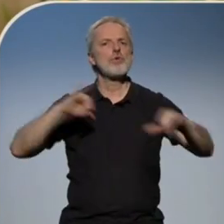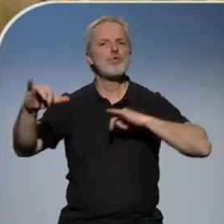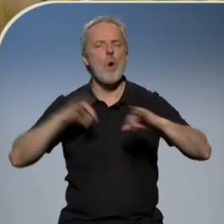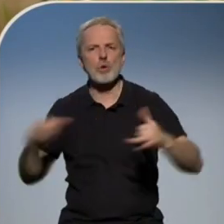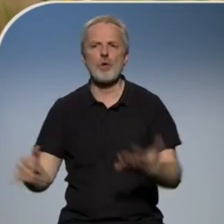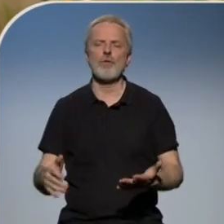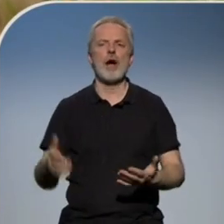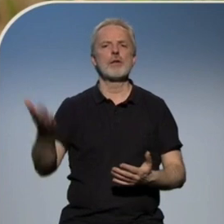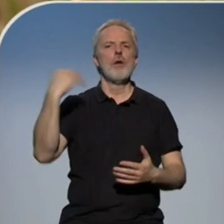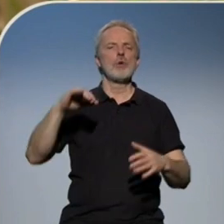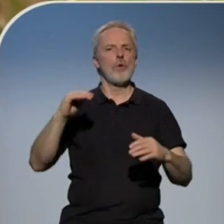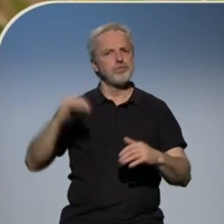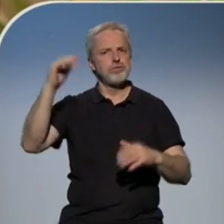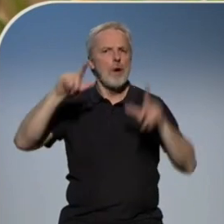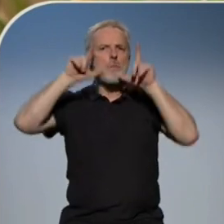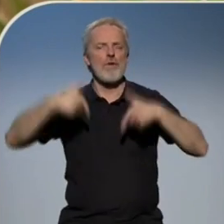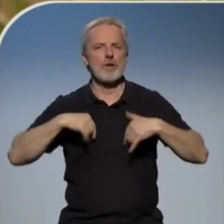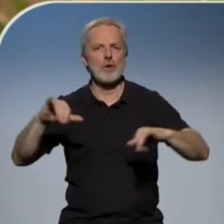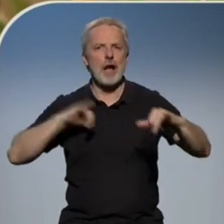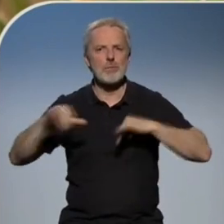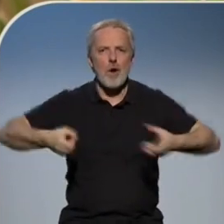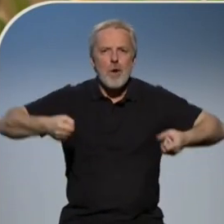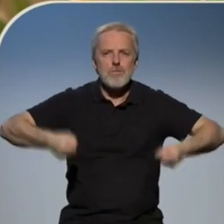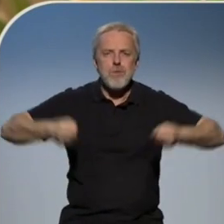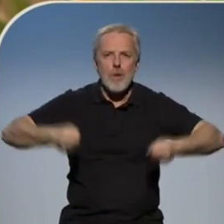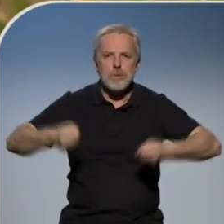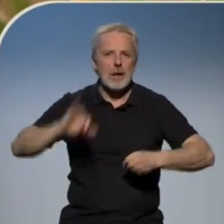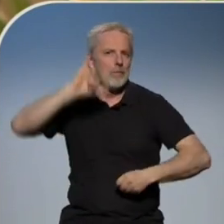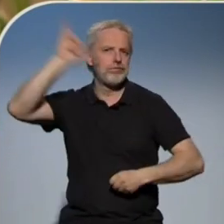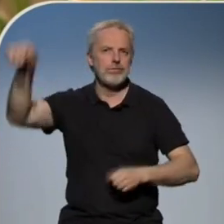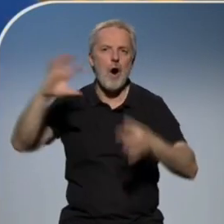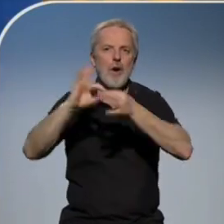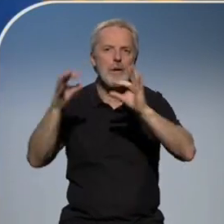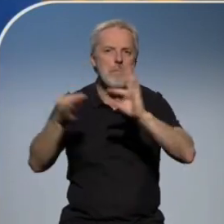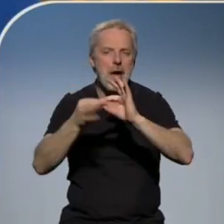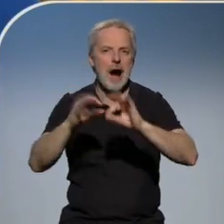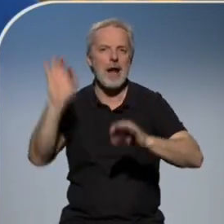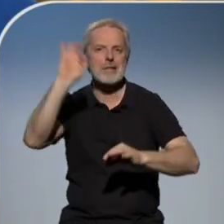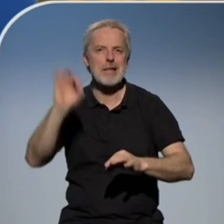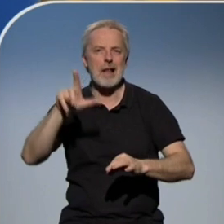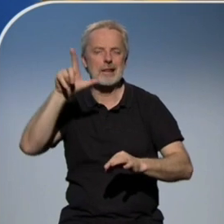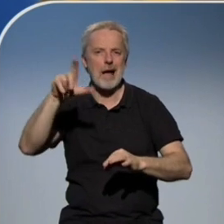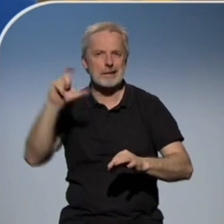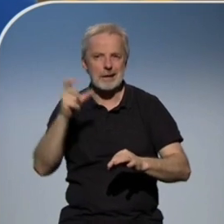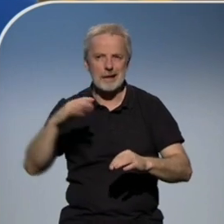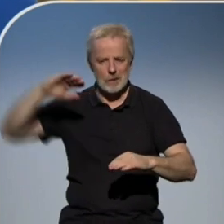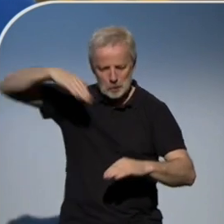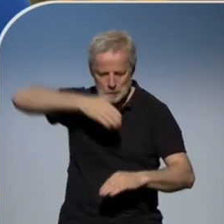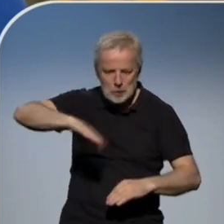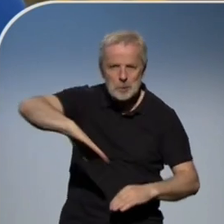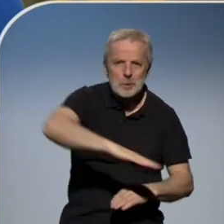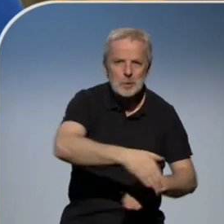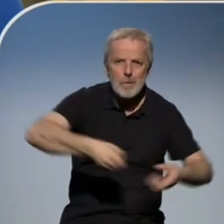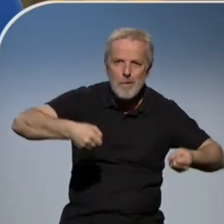Lake City, vystudoval jste nejdřív to tělo. Jak jste se dostal k psychice sám, k duši? Já jsem se hodně věnoval